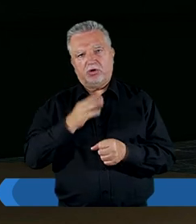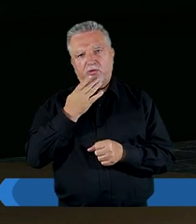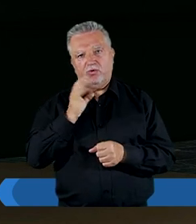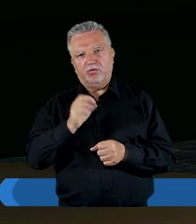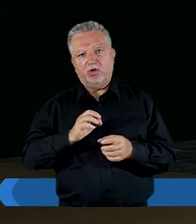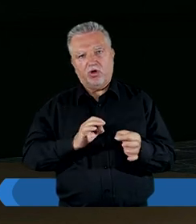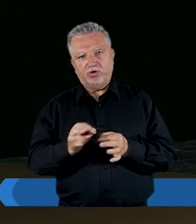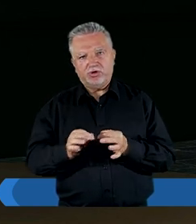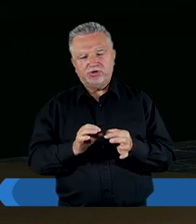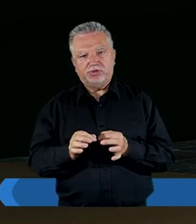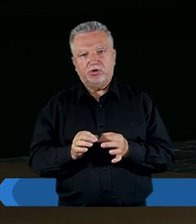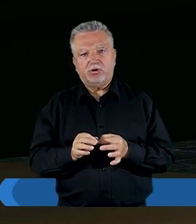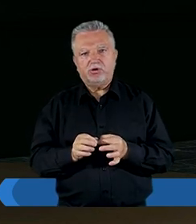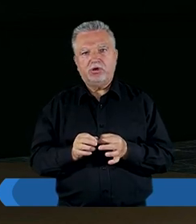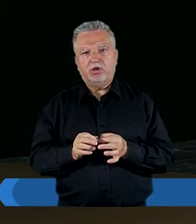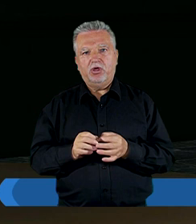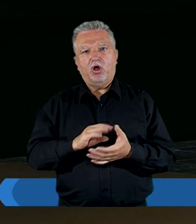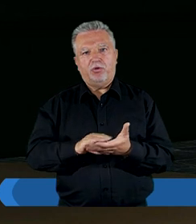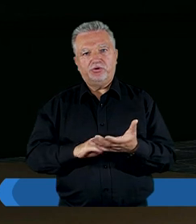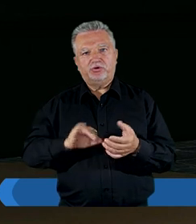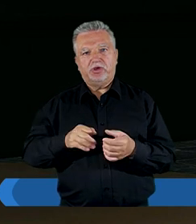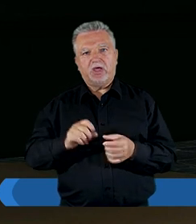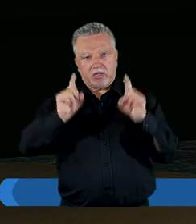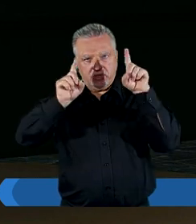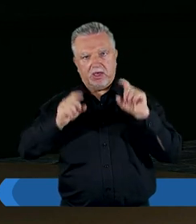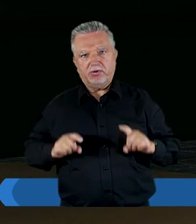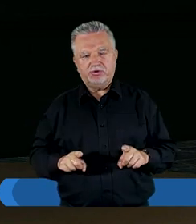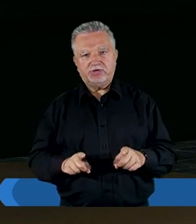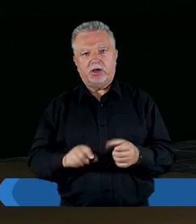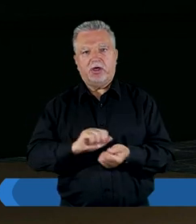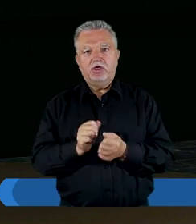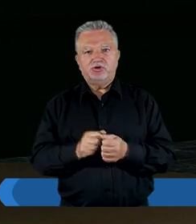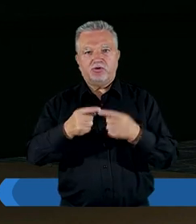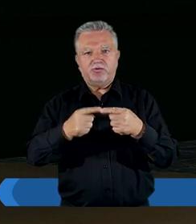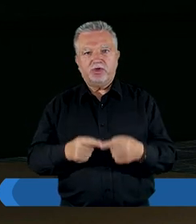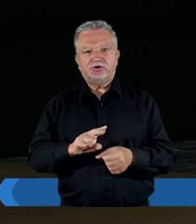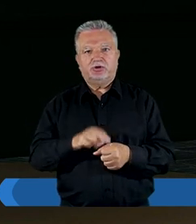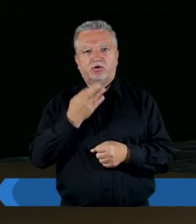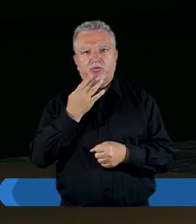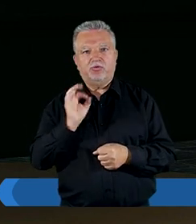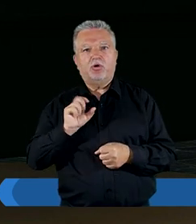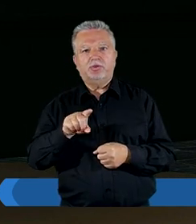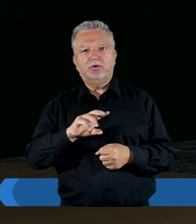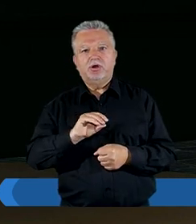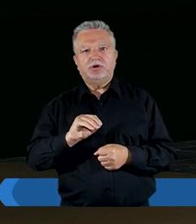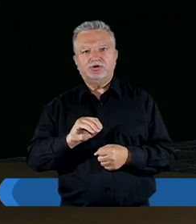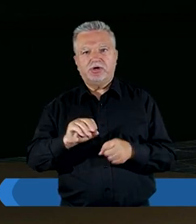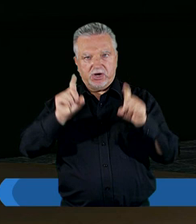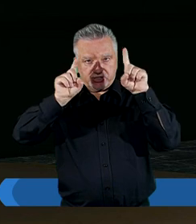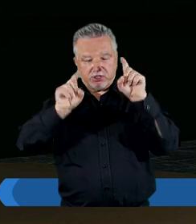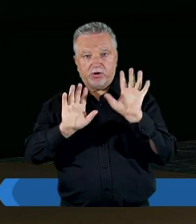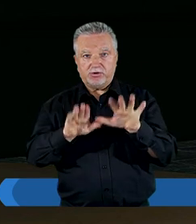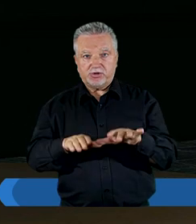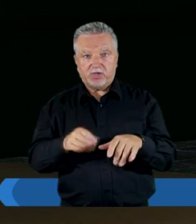i o tym, jak szatan działa. No i są teksty, które mówią o tym, że szatanowi już pozostało